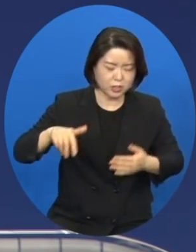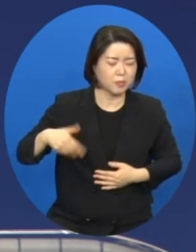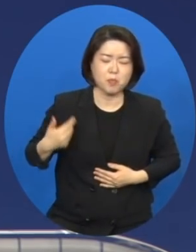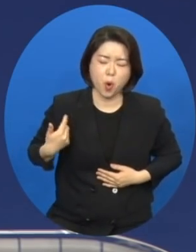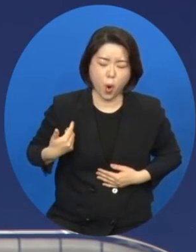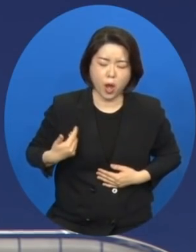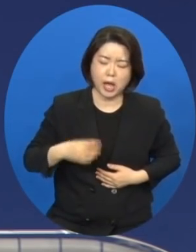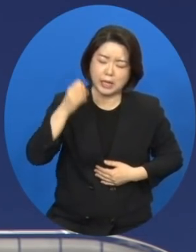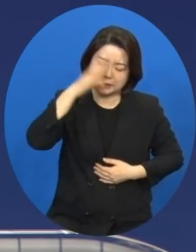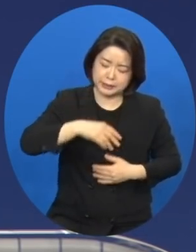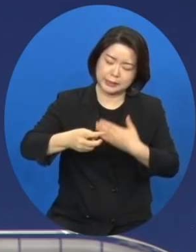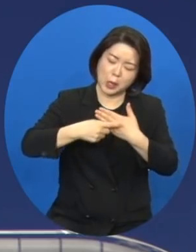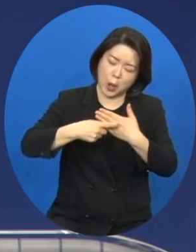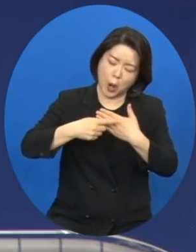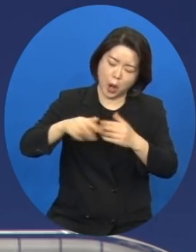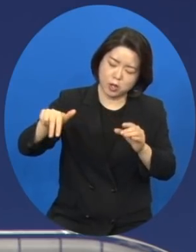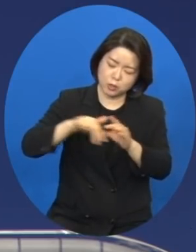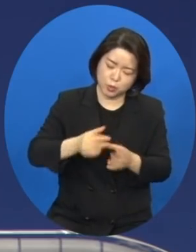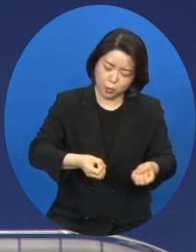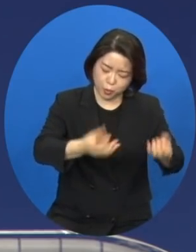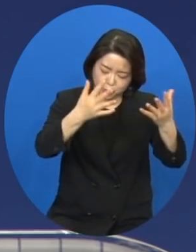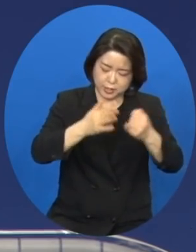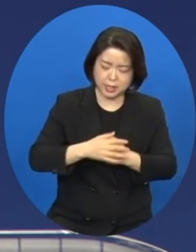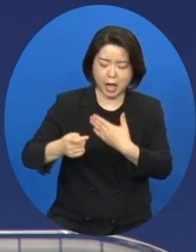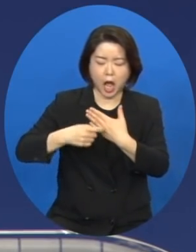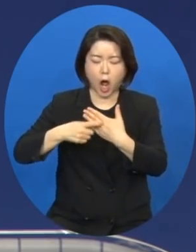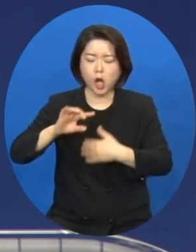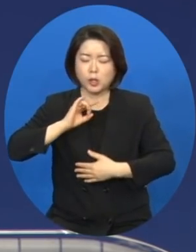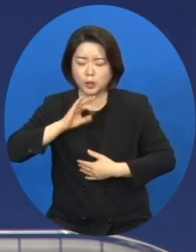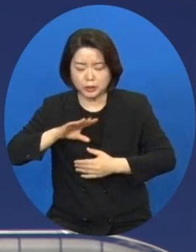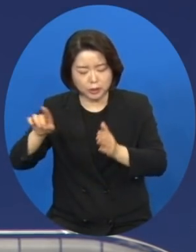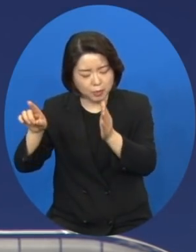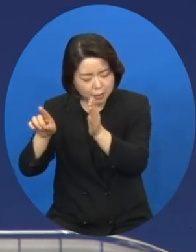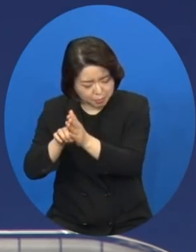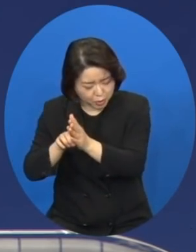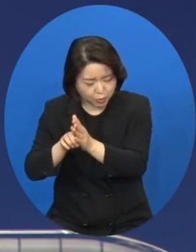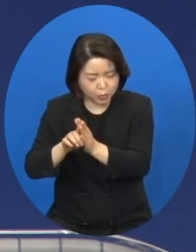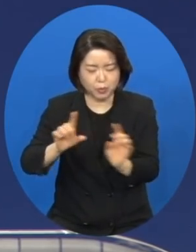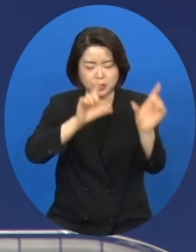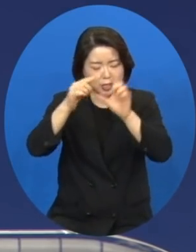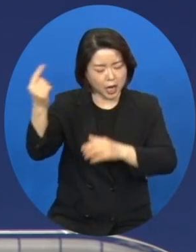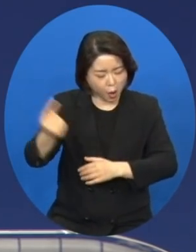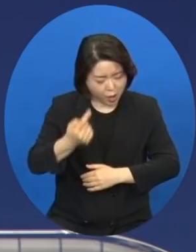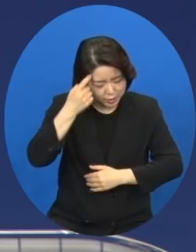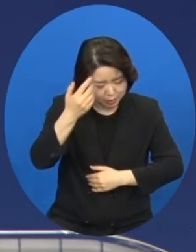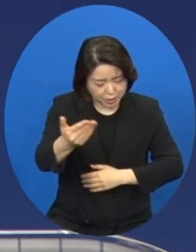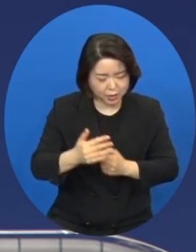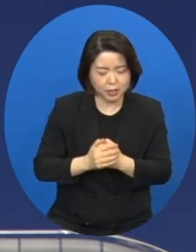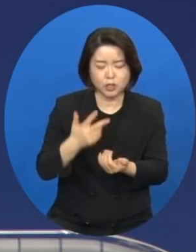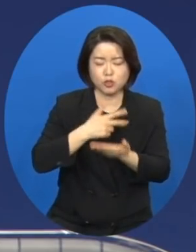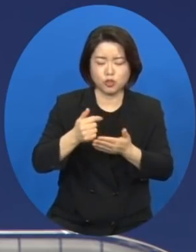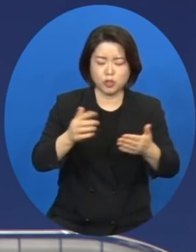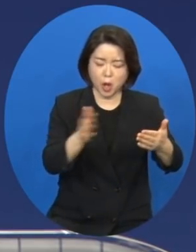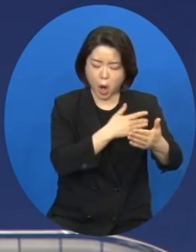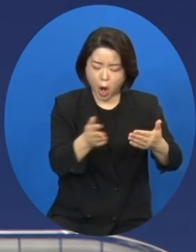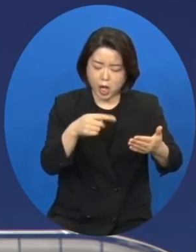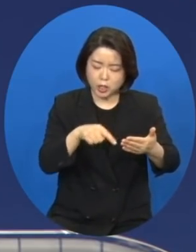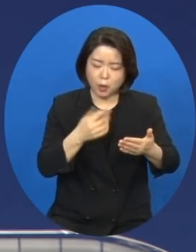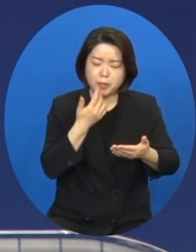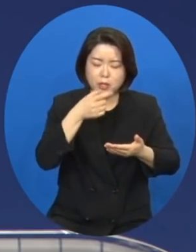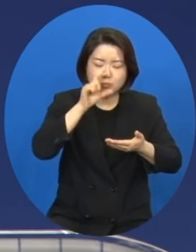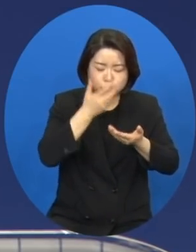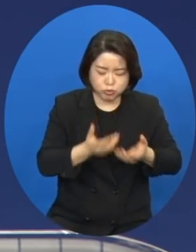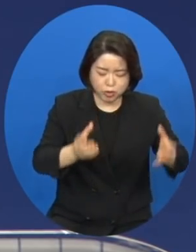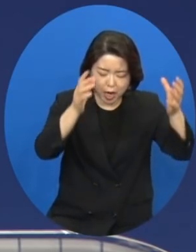그저 형식적인 종교 행사와 어떤 허례허식만을 믿고 혹시 살아갔습니까? 주여 텅 빈 그 물항아리와 같은 우리의